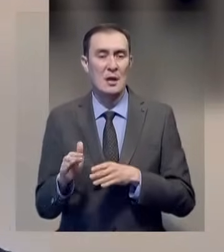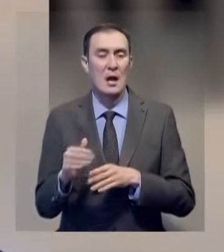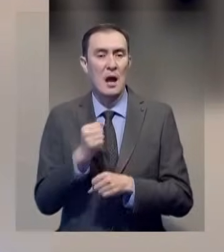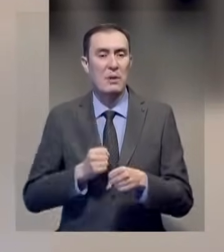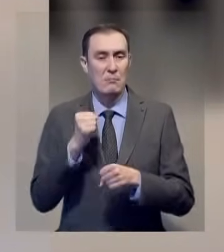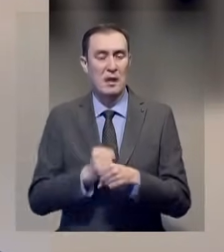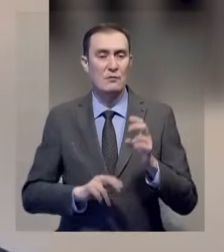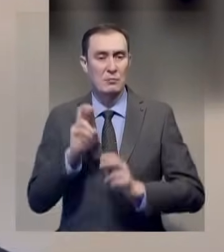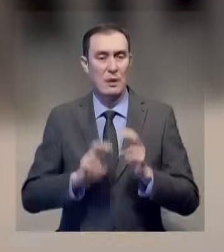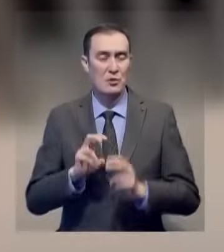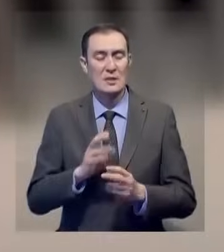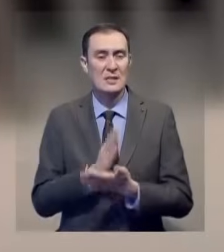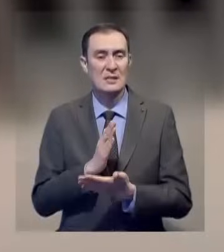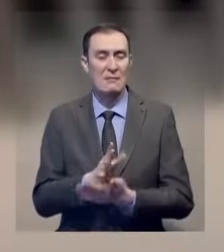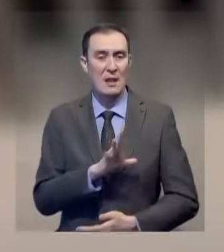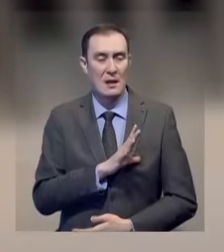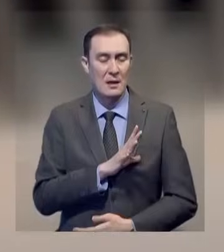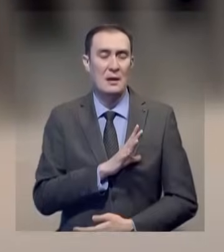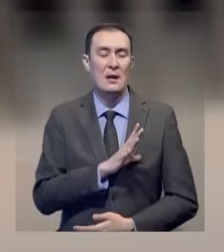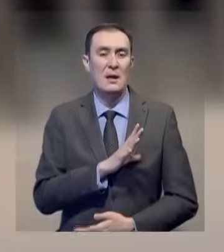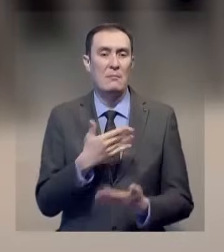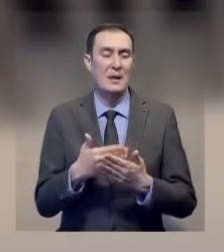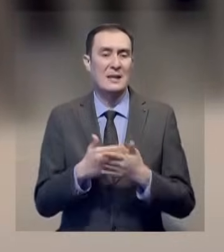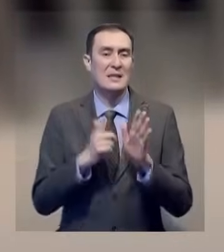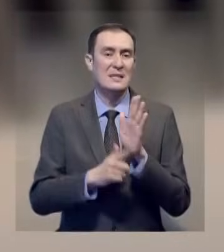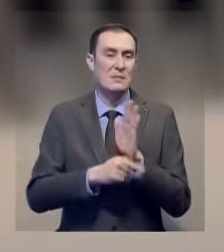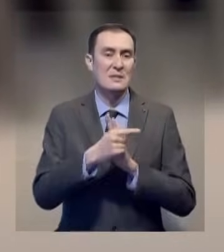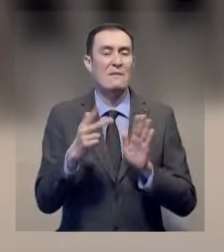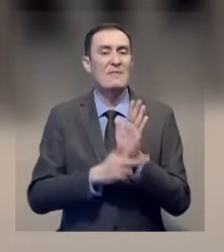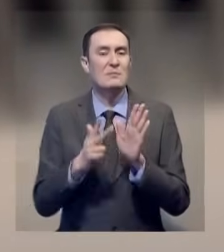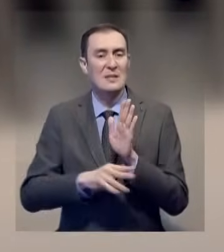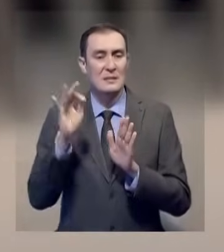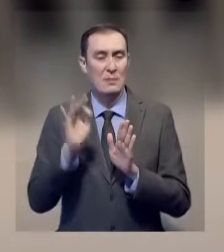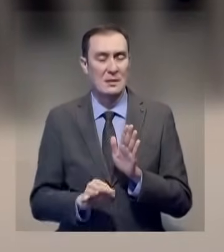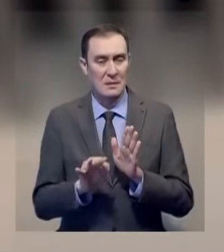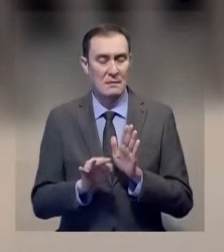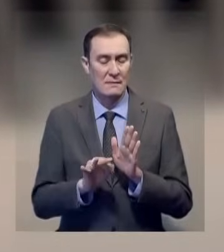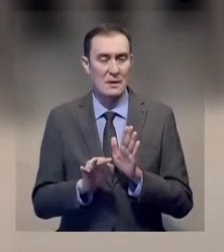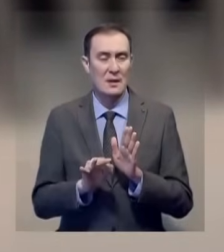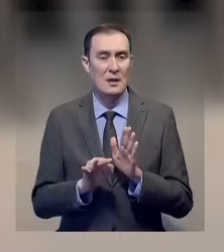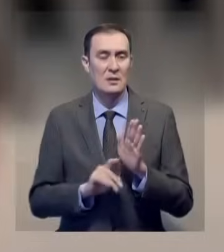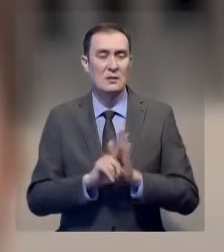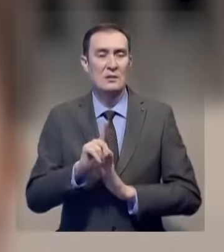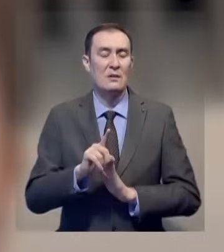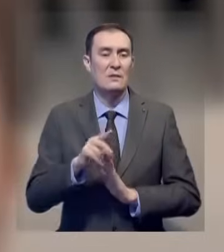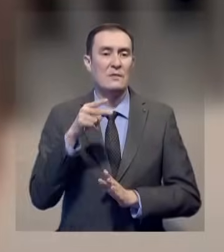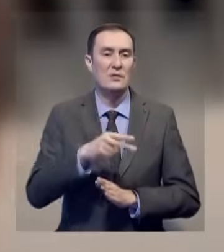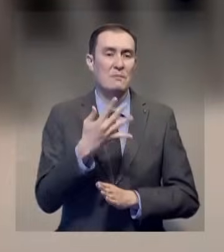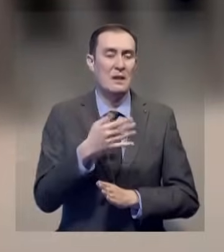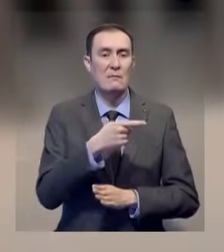горнодобывающей промышленности, она составляла порядка 70-80% с 5 по 14